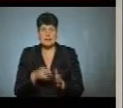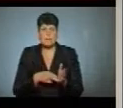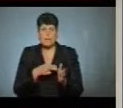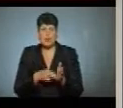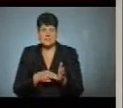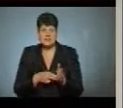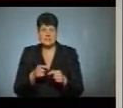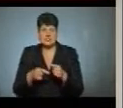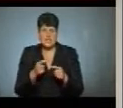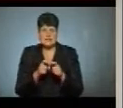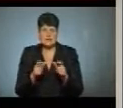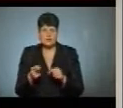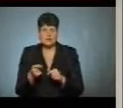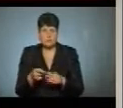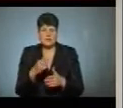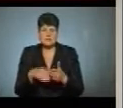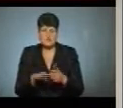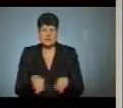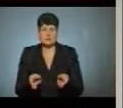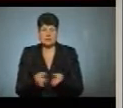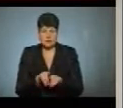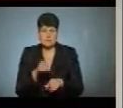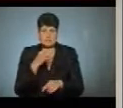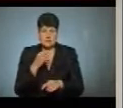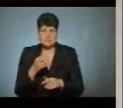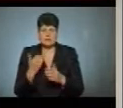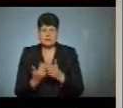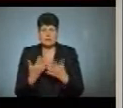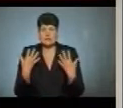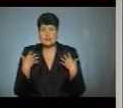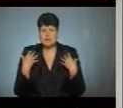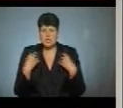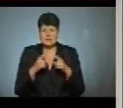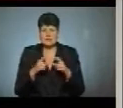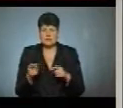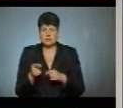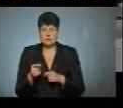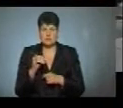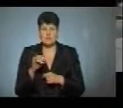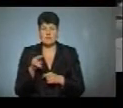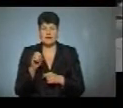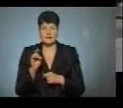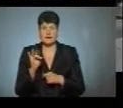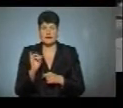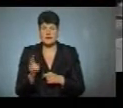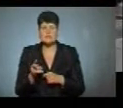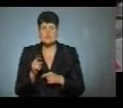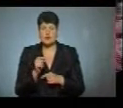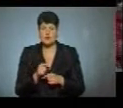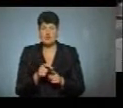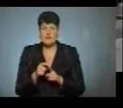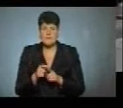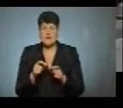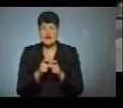станцію Тернопіль також скасували, розповів новинам начальник залізничного вокзалу станції Тернопіль Ігор Петрик. За його словами, квитки на